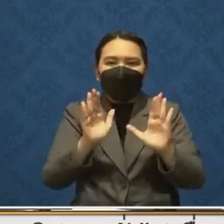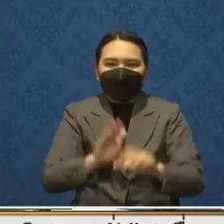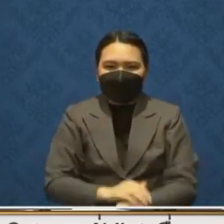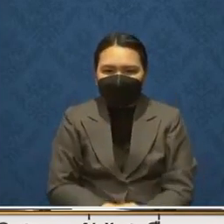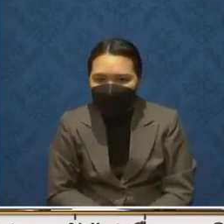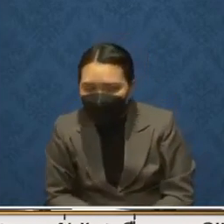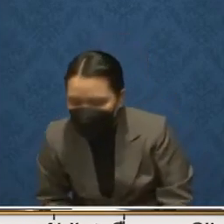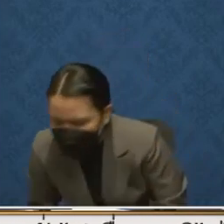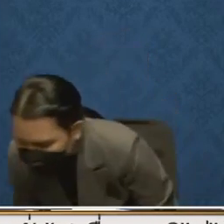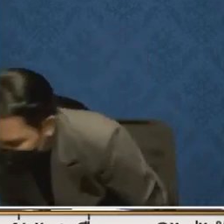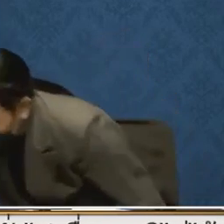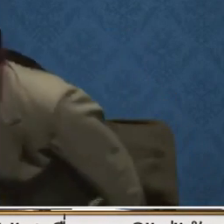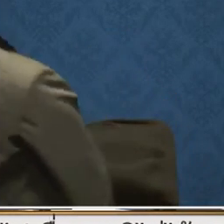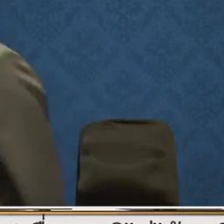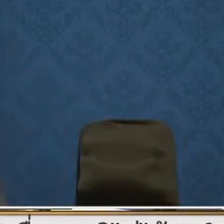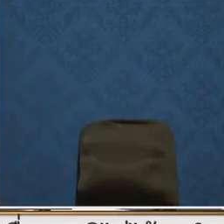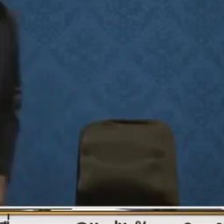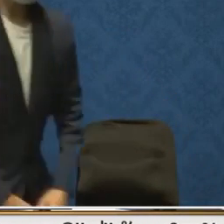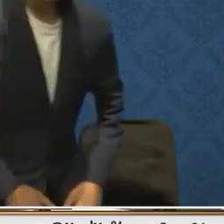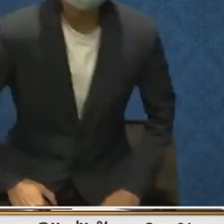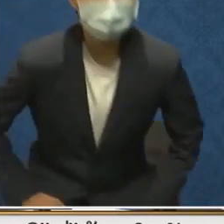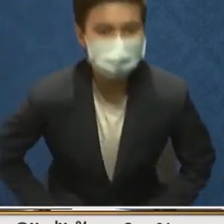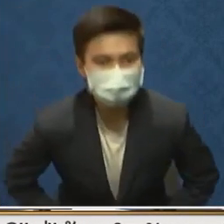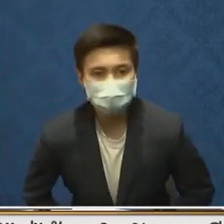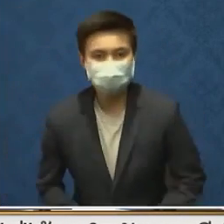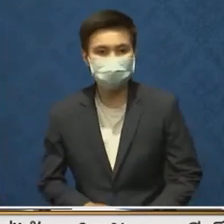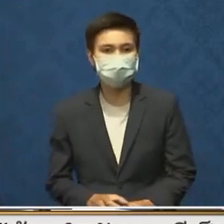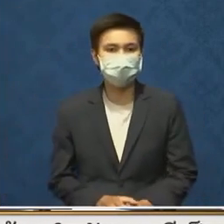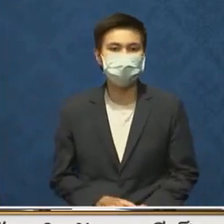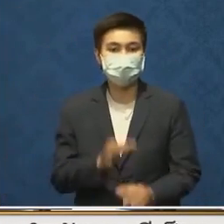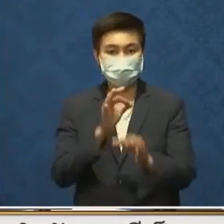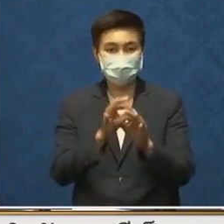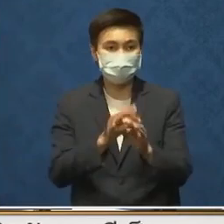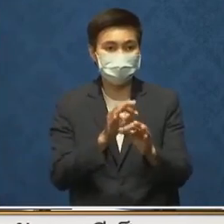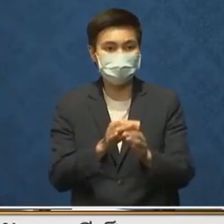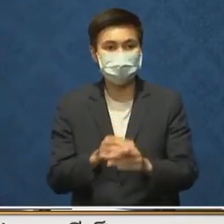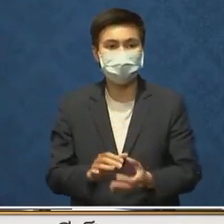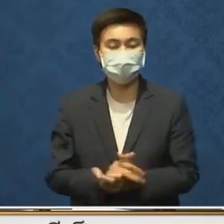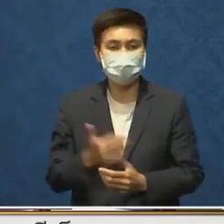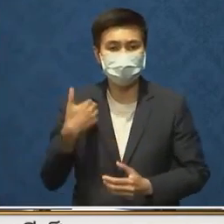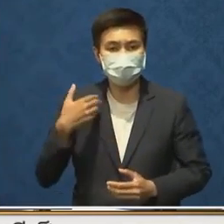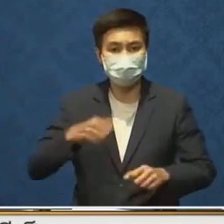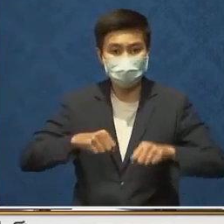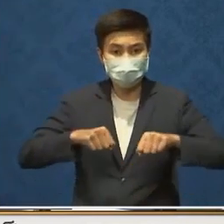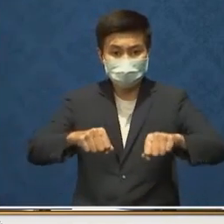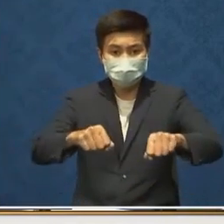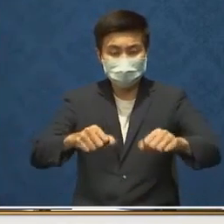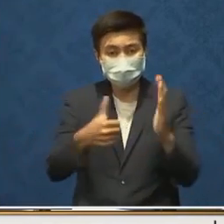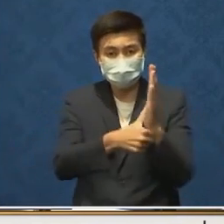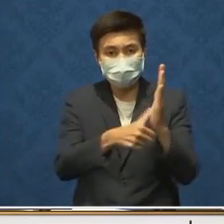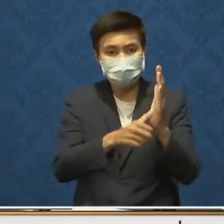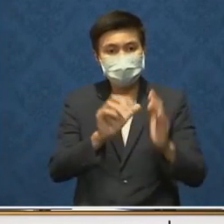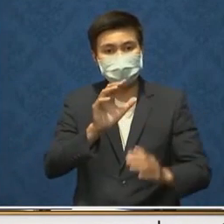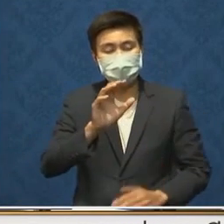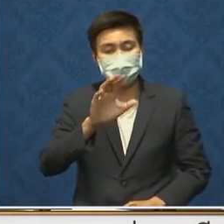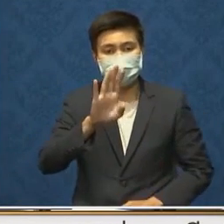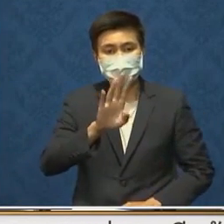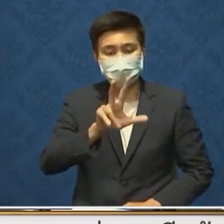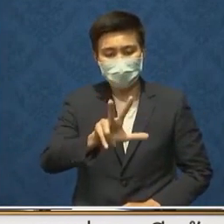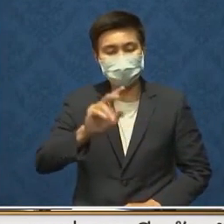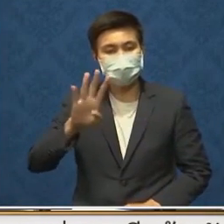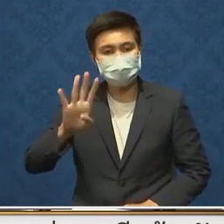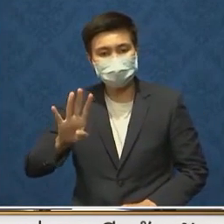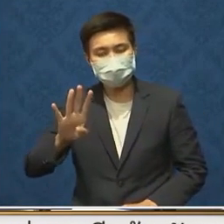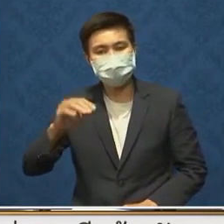ก็แ้ปัญหาไปได้แล้ไปเอาออมศิลนี้มีรถเข็นฐานหนึงจำนำ 30,000าทได้